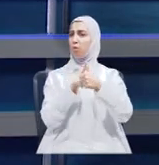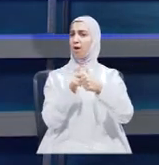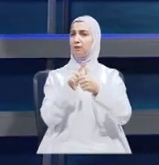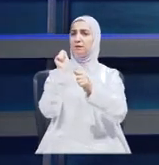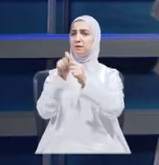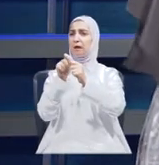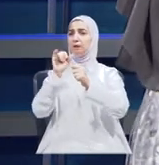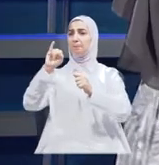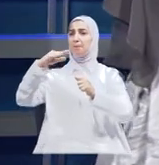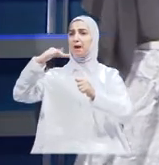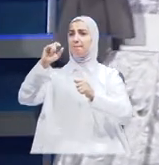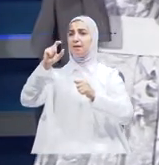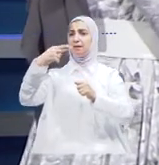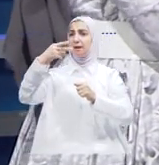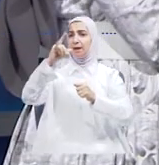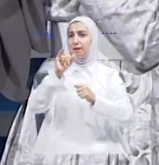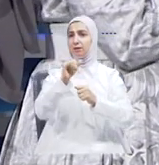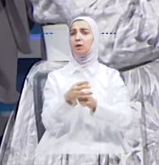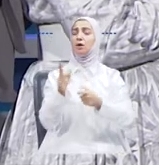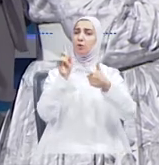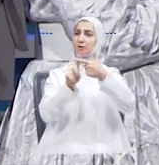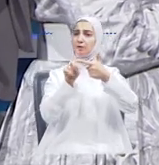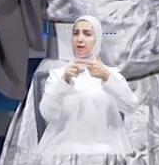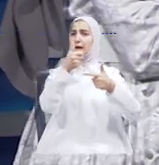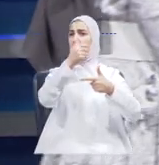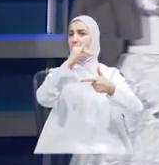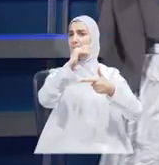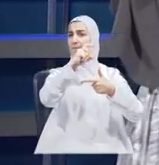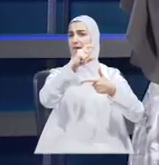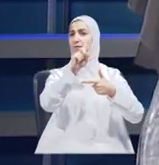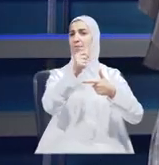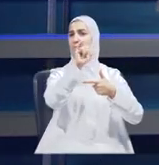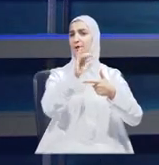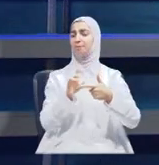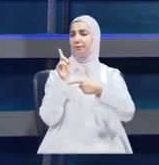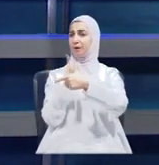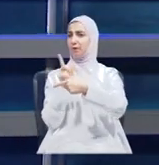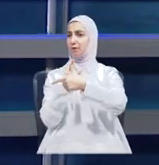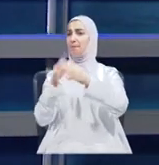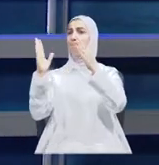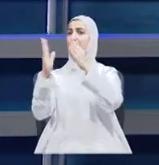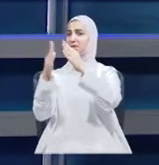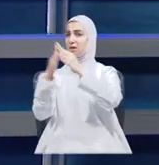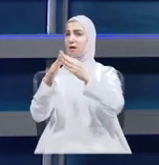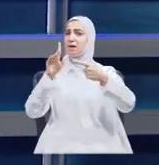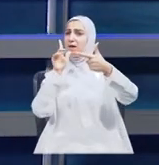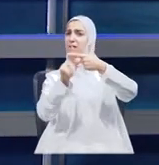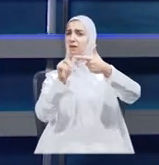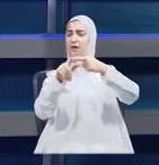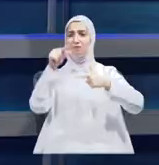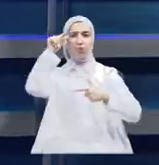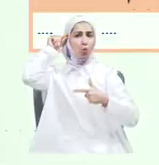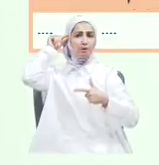علي وإصلاحات أحمد باي. إصلاحات محمد علي كانت في مصر عام 1805 إلى